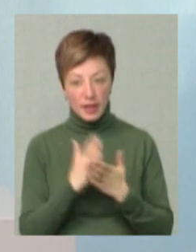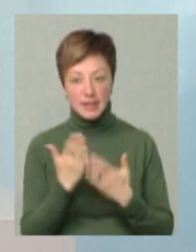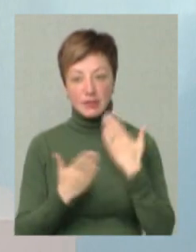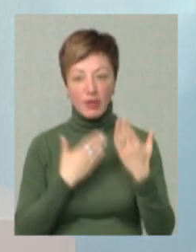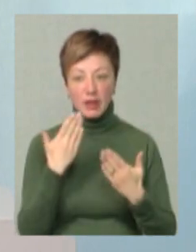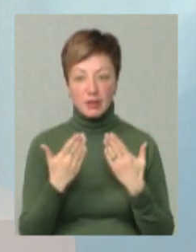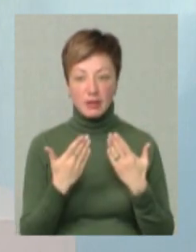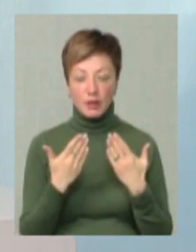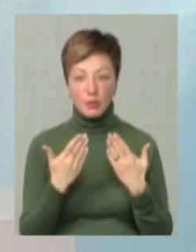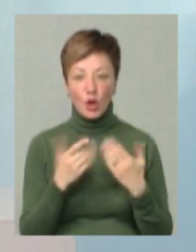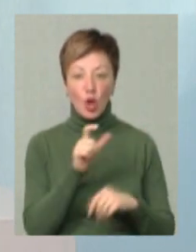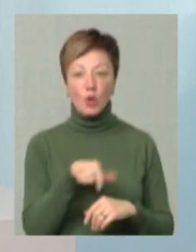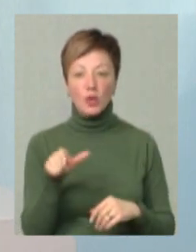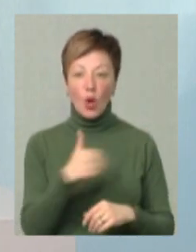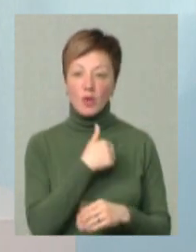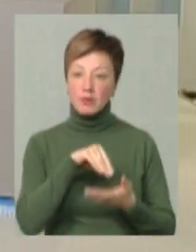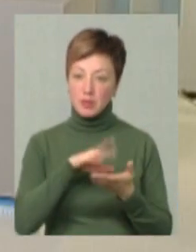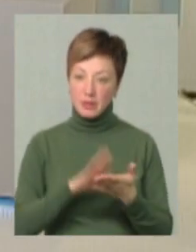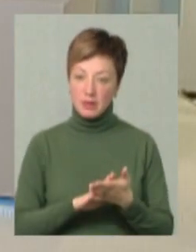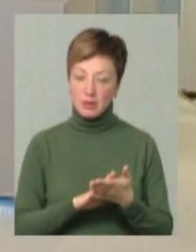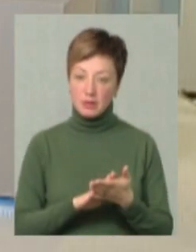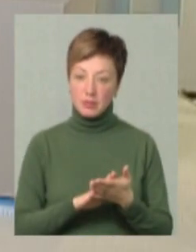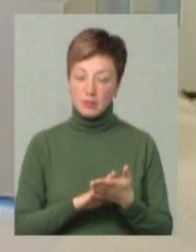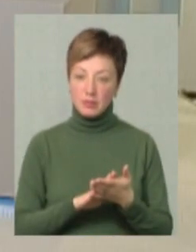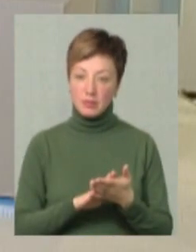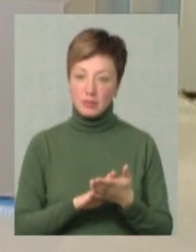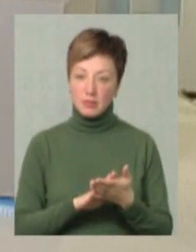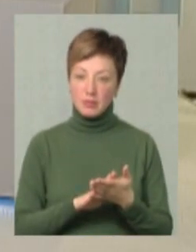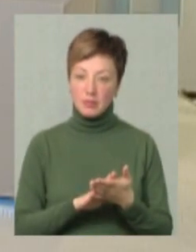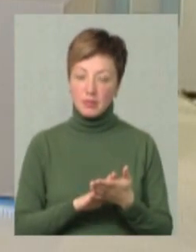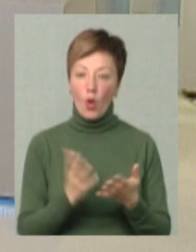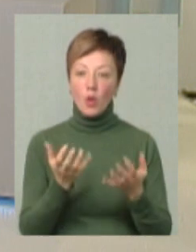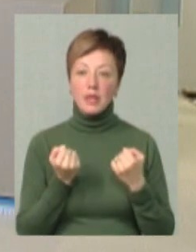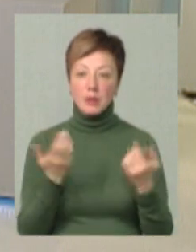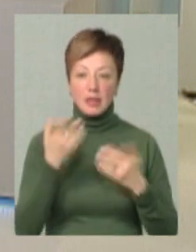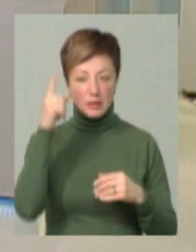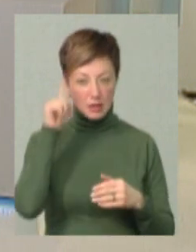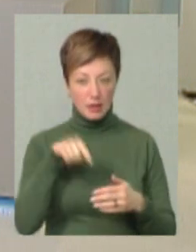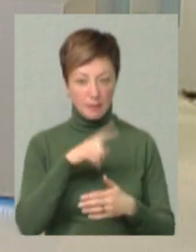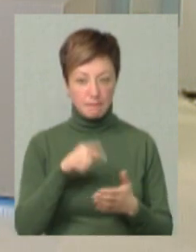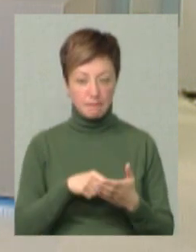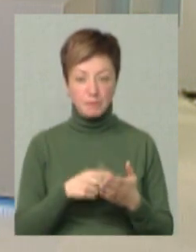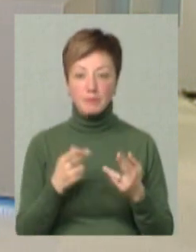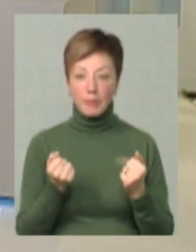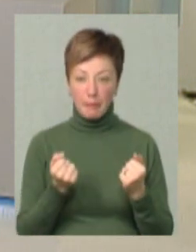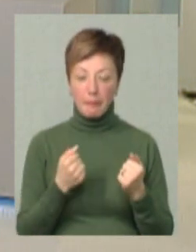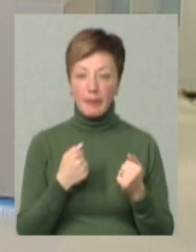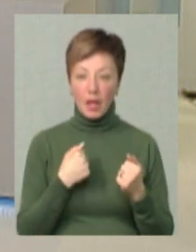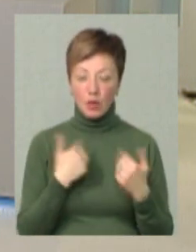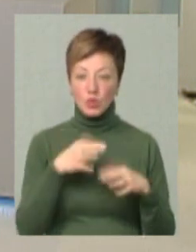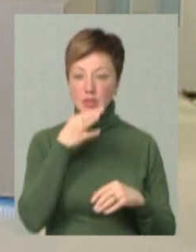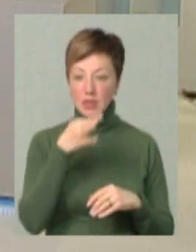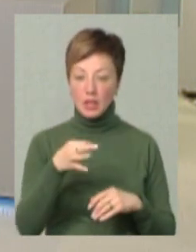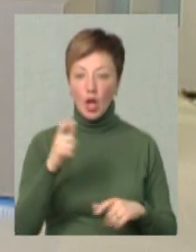звернення людей, які хотіли би отримати якісь знання? Так, я вже сказала,